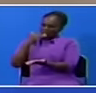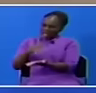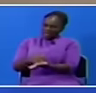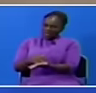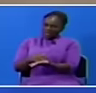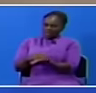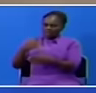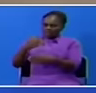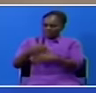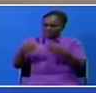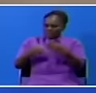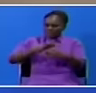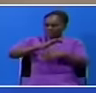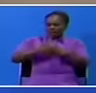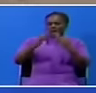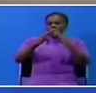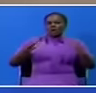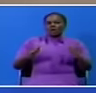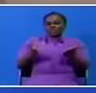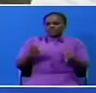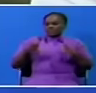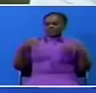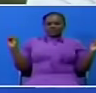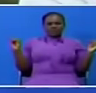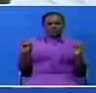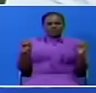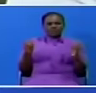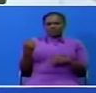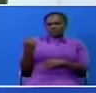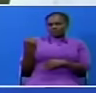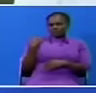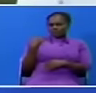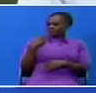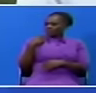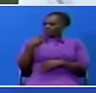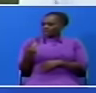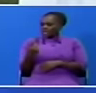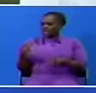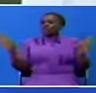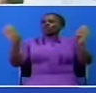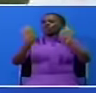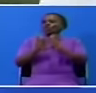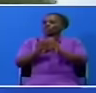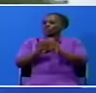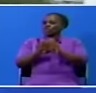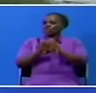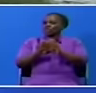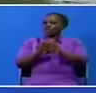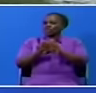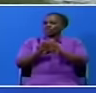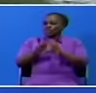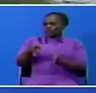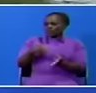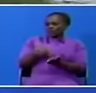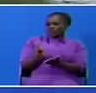kwamba tutengenezewe plot na mpaka hapo amekataa kabisa. Juzi huyo anja alikuja akaniambia atafunga, nikamwambia utafungaje nyumba kwa maana mwezi mwingine kwa nimelikuwa